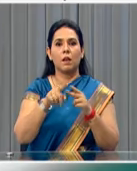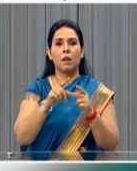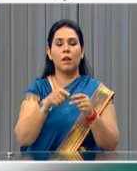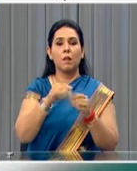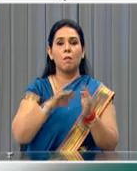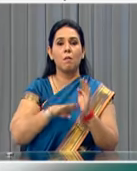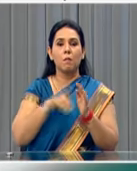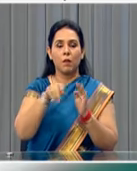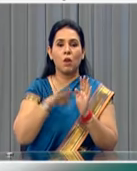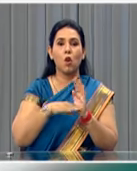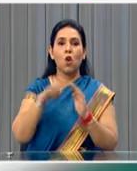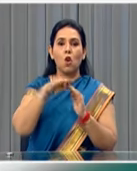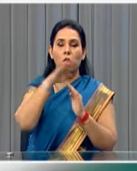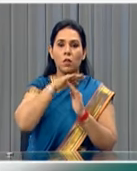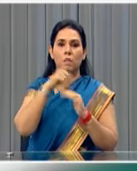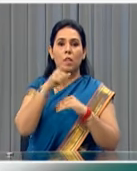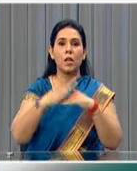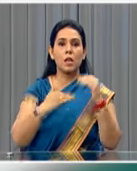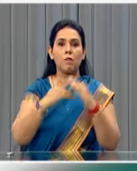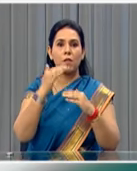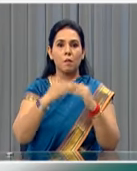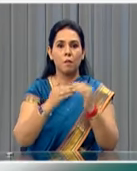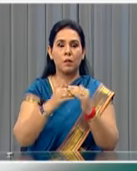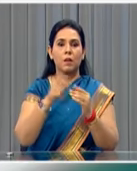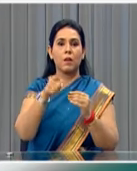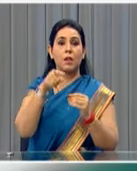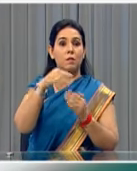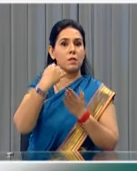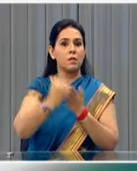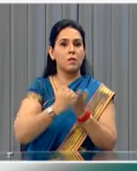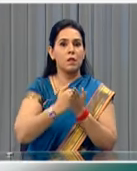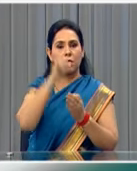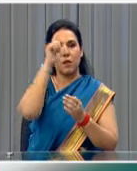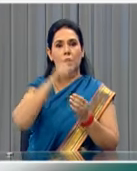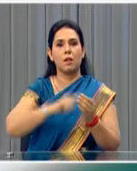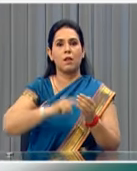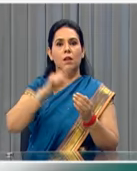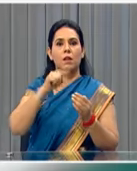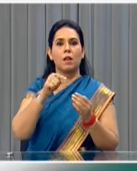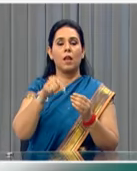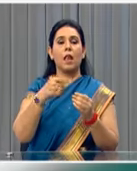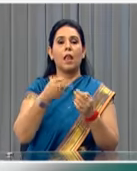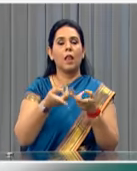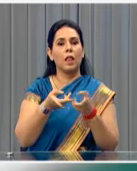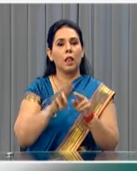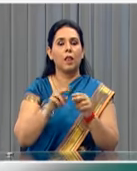को बढ़ाते हैं, वे राष्ट्र को बचाते भी हैं। और इसलिए